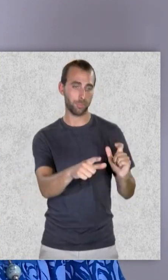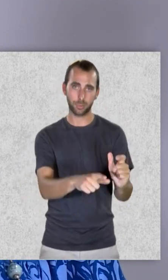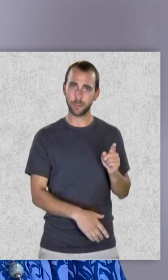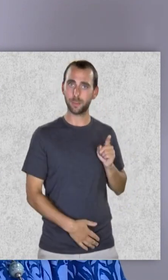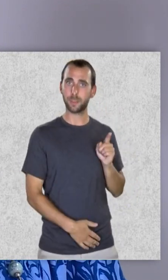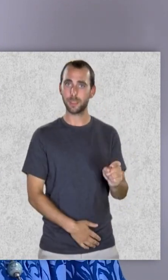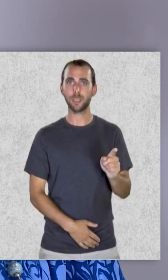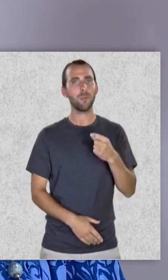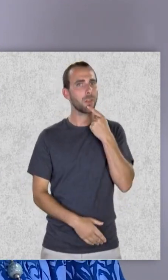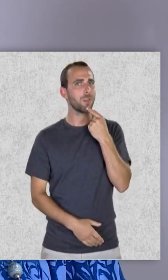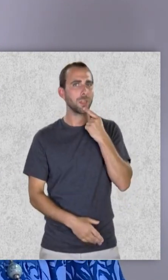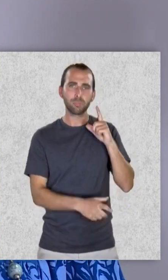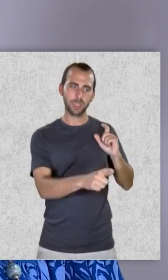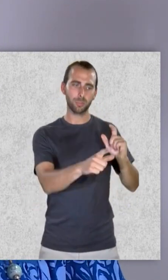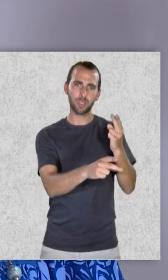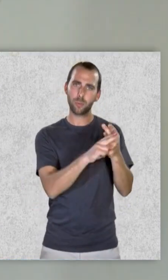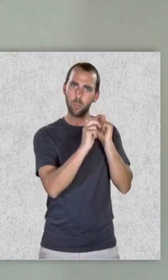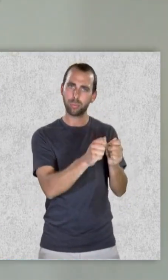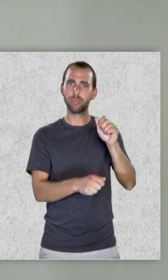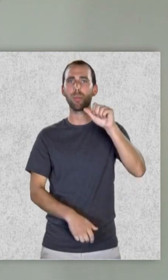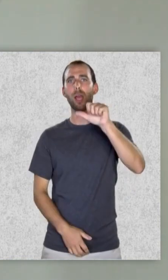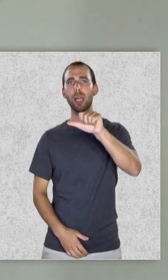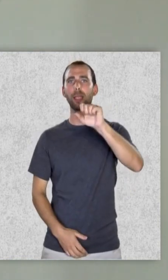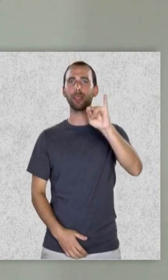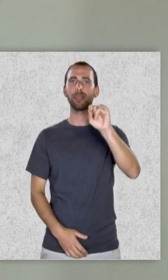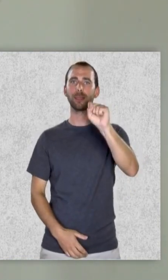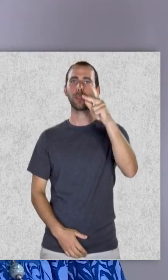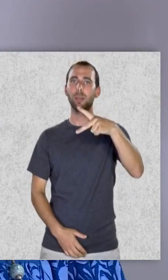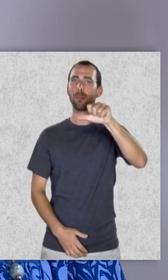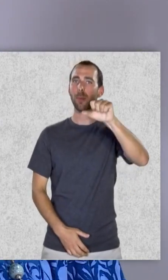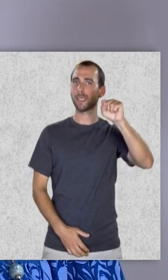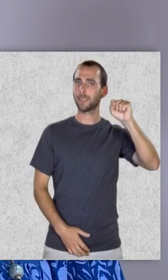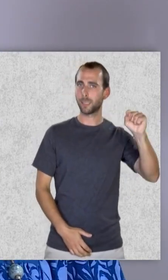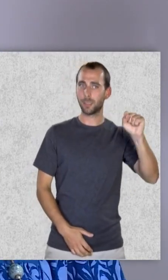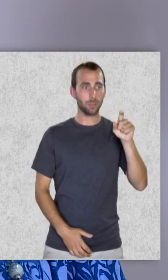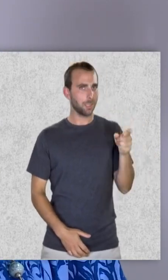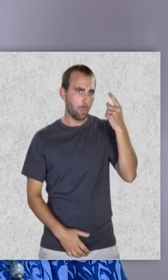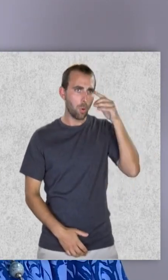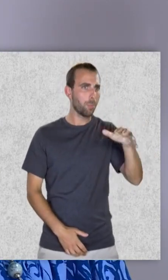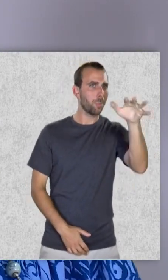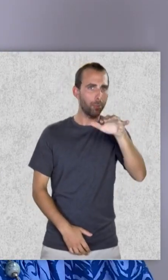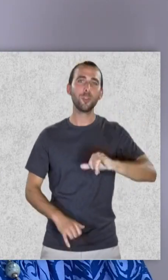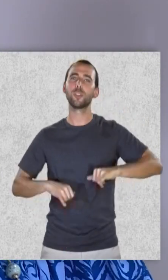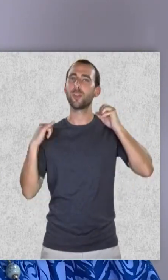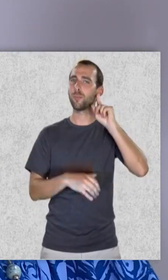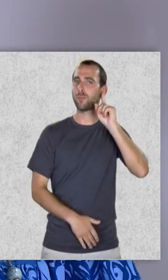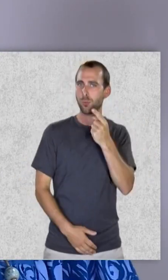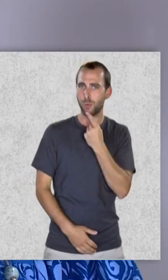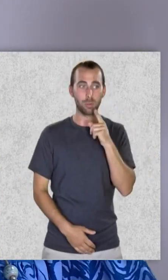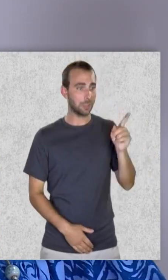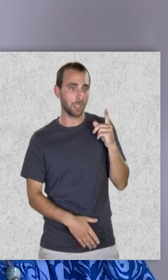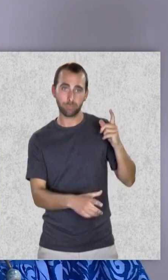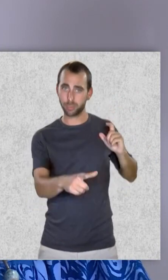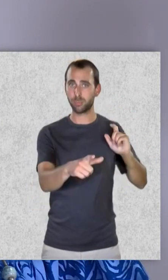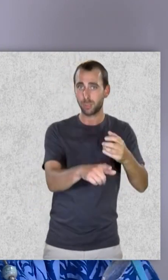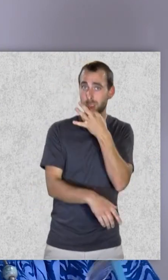Espace, qui s'adresse aux jeunes sourds. C'est un dispositif, comme je disais, d'accompagnement vers une